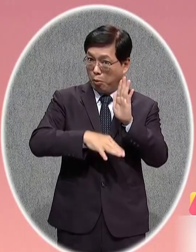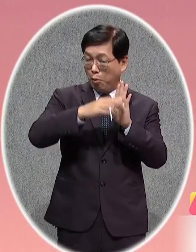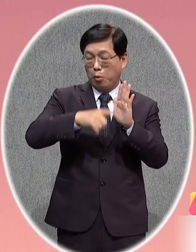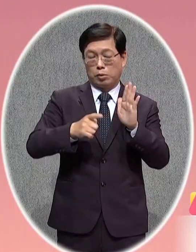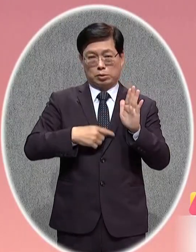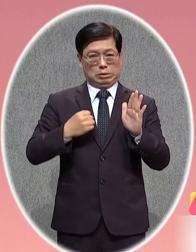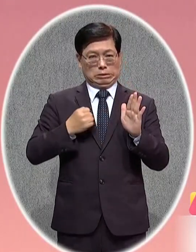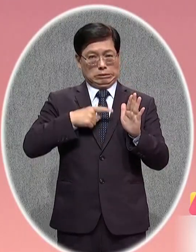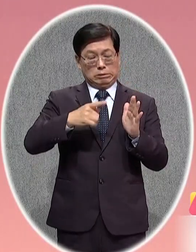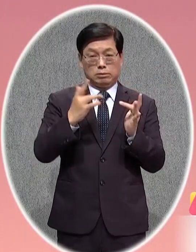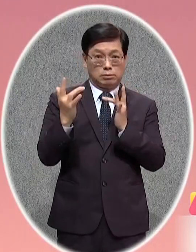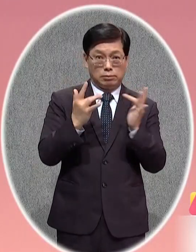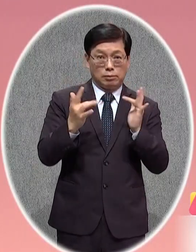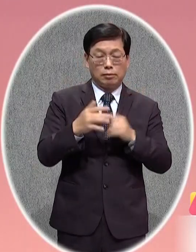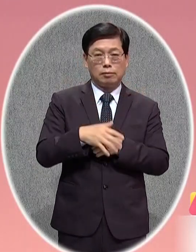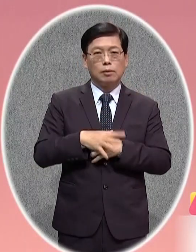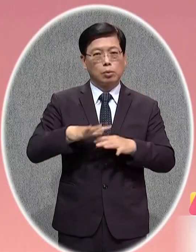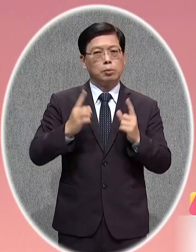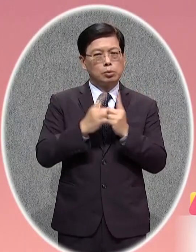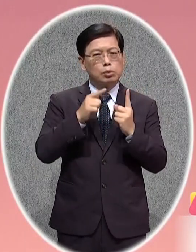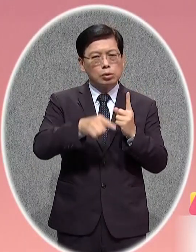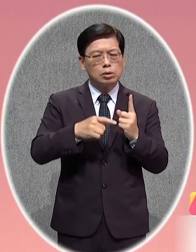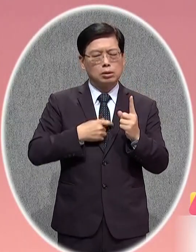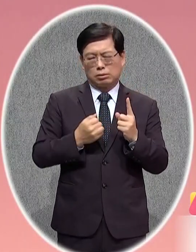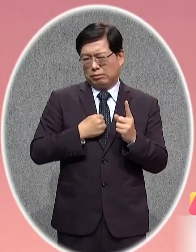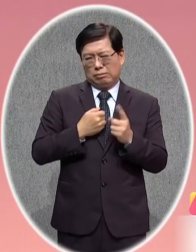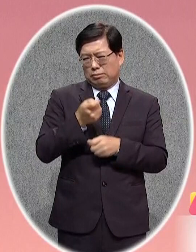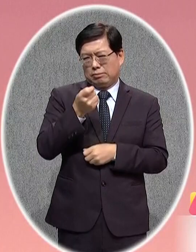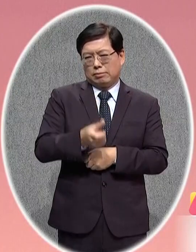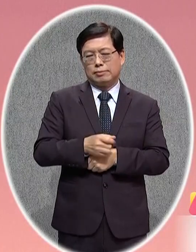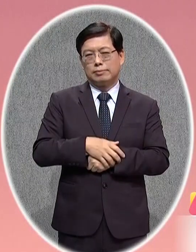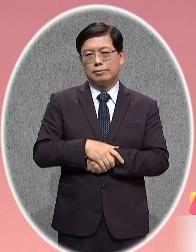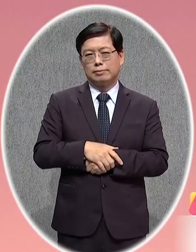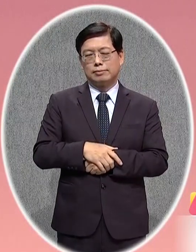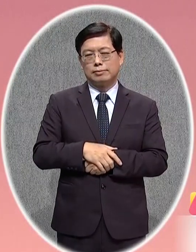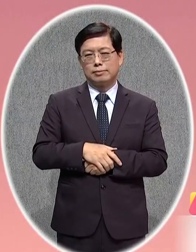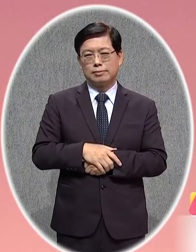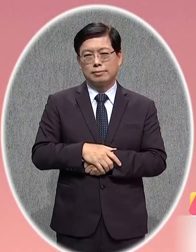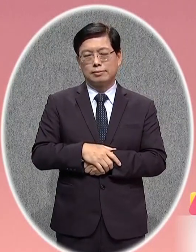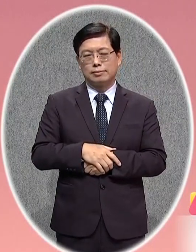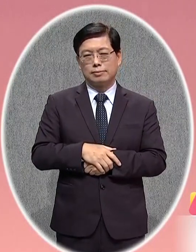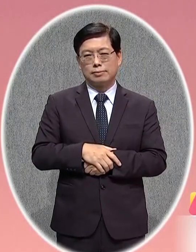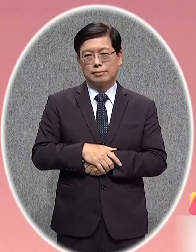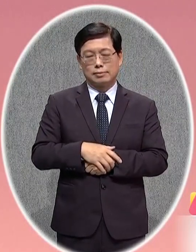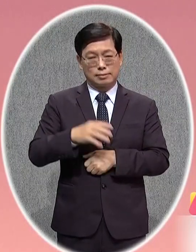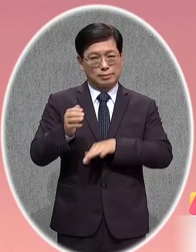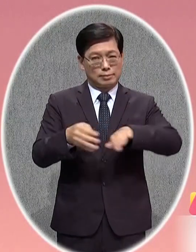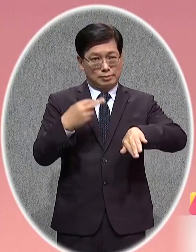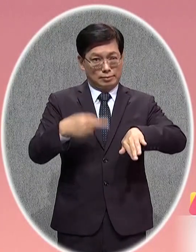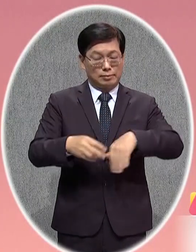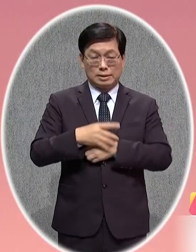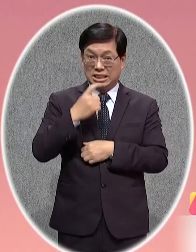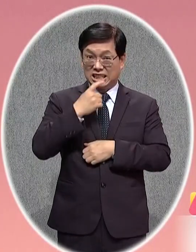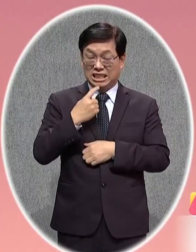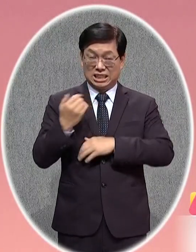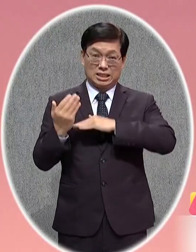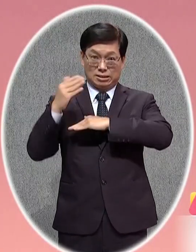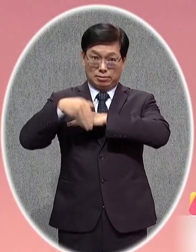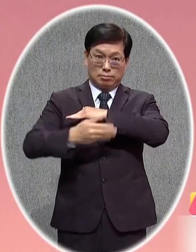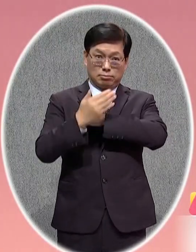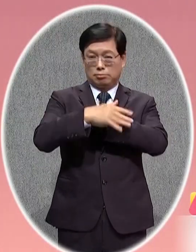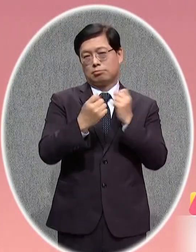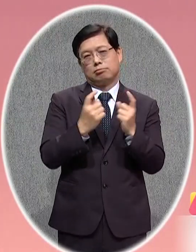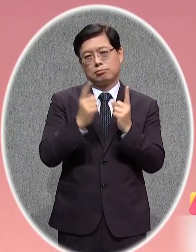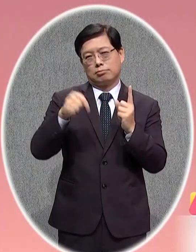山多杯孔珊瑚，其实我们对它的认识是非常非常少的。那么另外，白海豚都来到我们